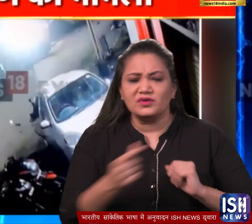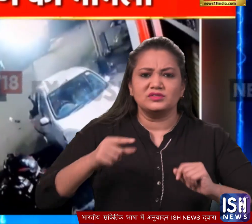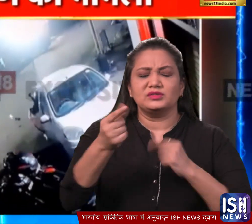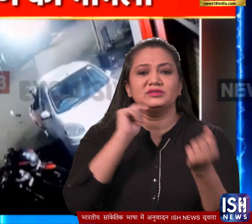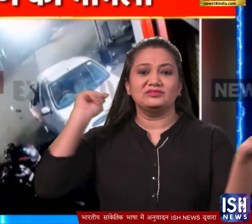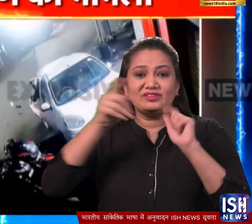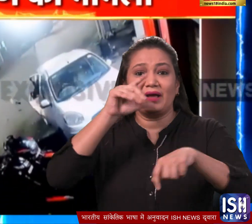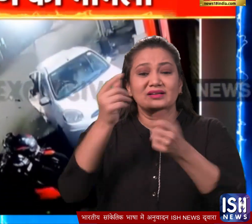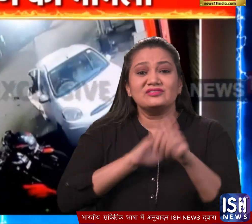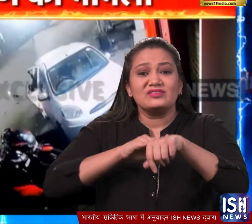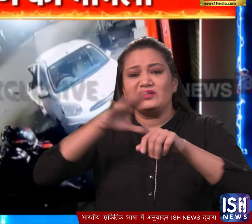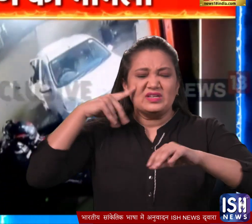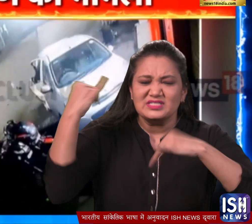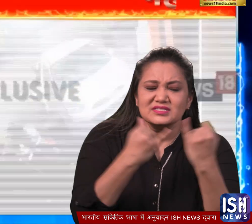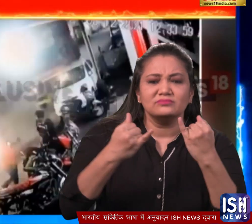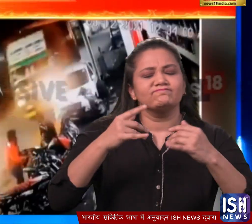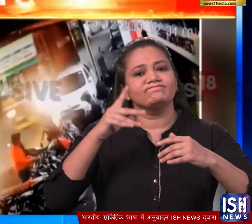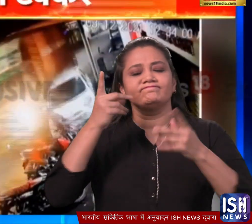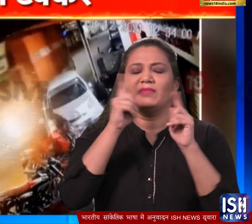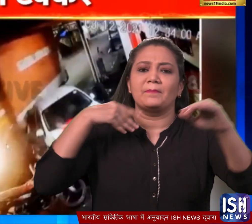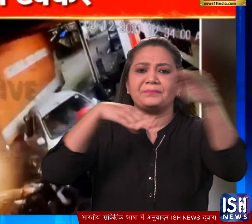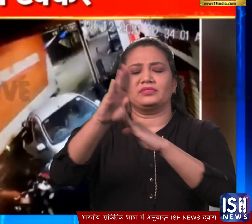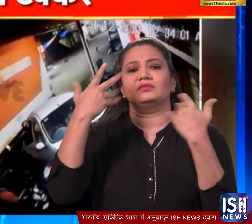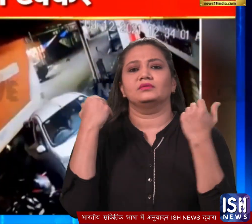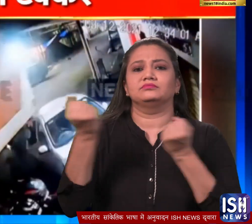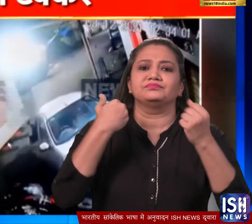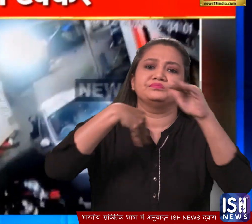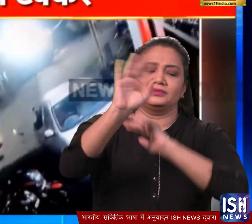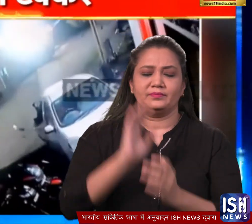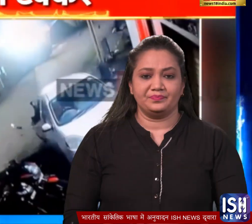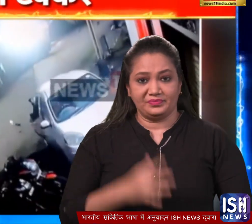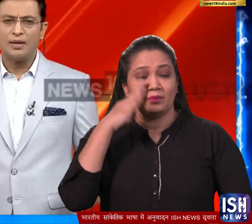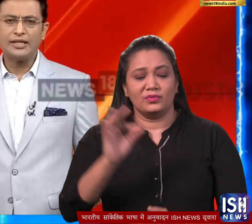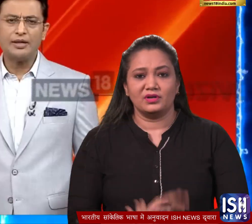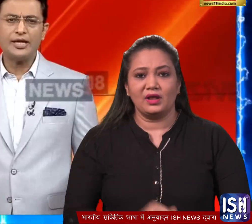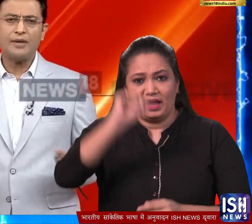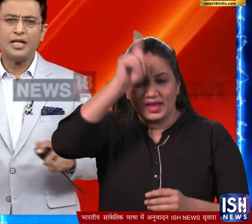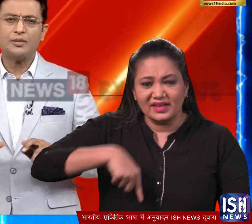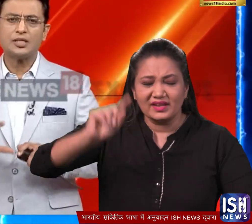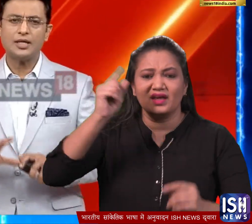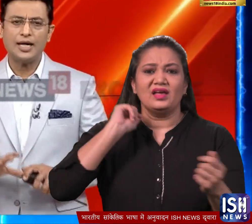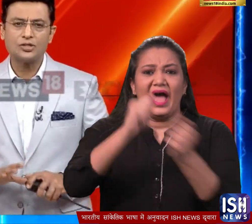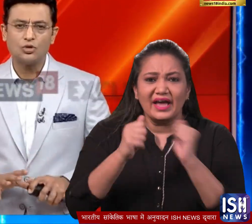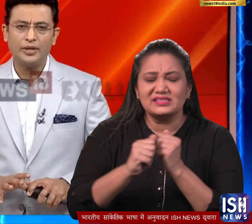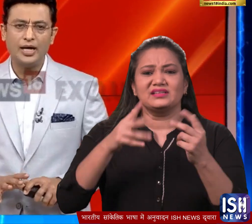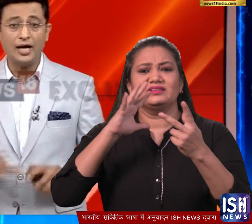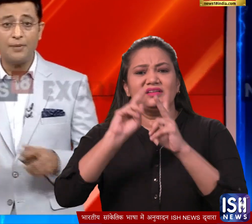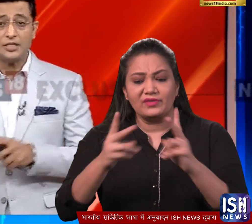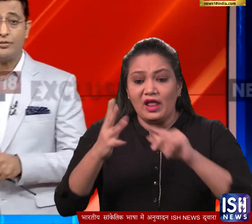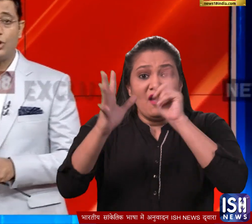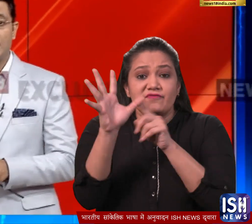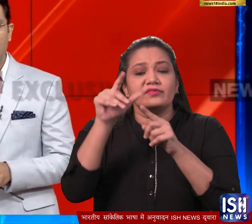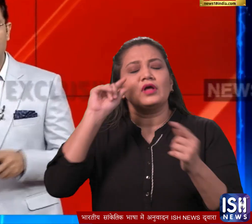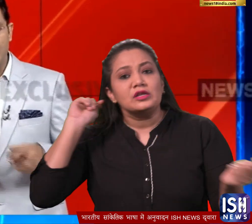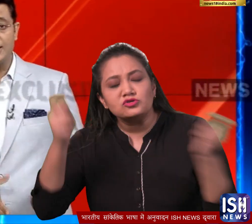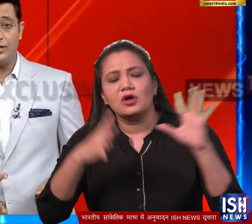लड़के फौरन ट्रक ड्राइवर को पकड़ने के लिए दौड़े, लेकिन वो मौका पाते ही वहां से भाग निकला। सौभाग्य की बात है कि भारत में सड़क हादसों में हर